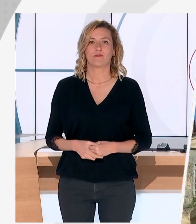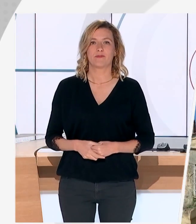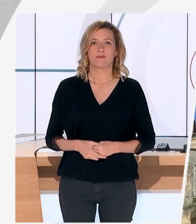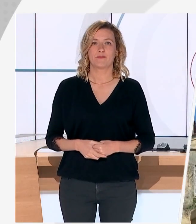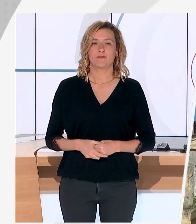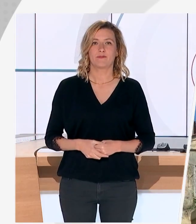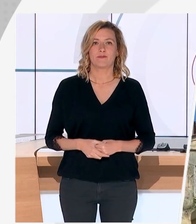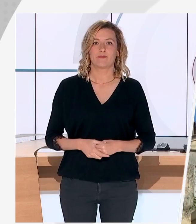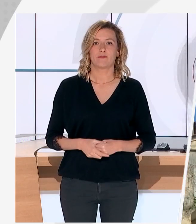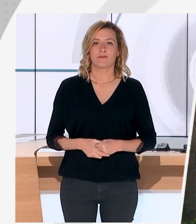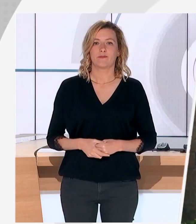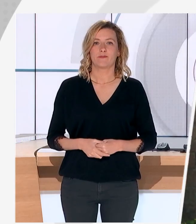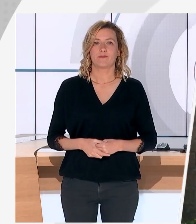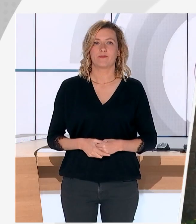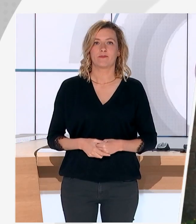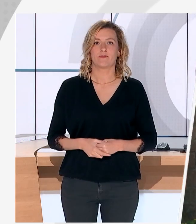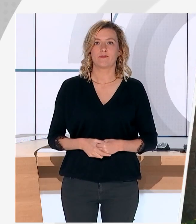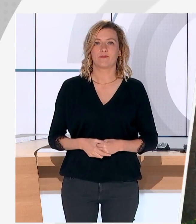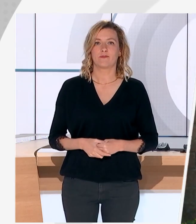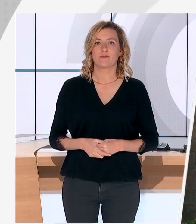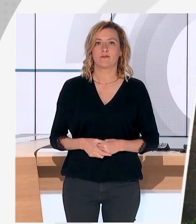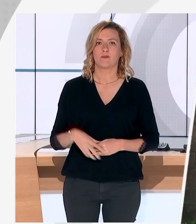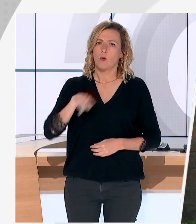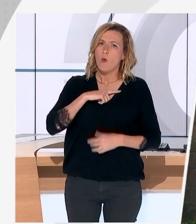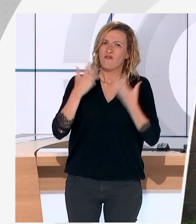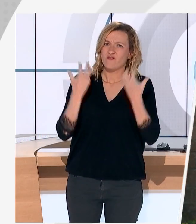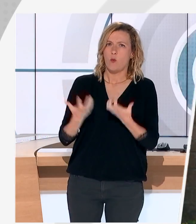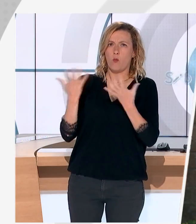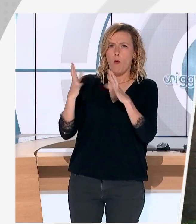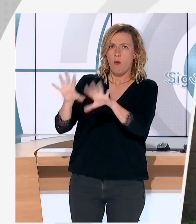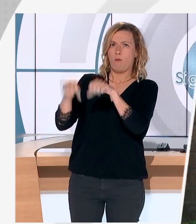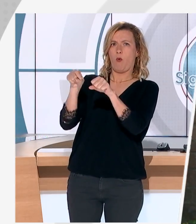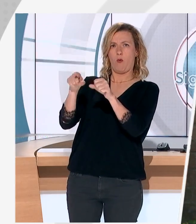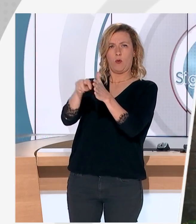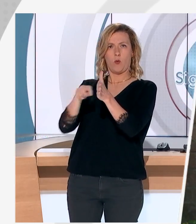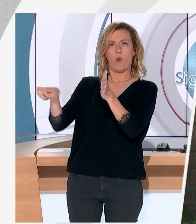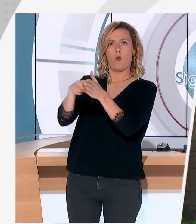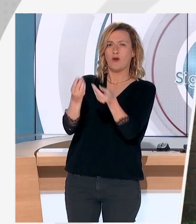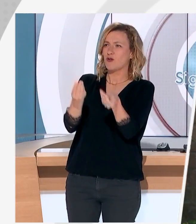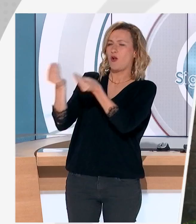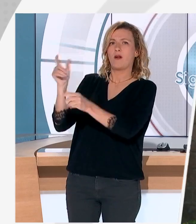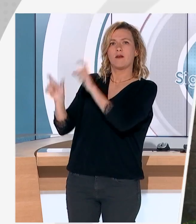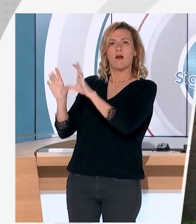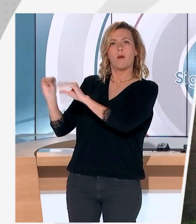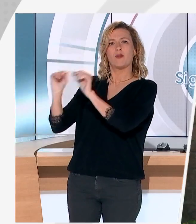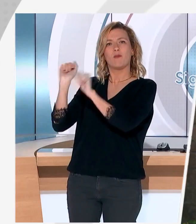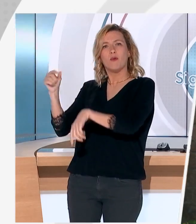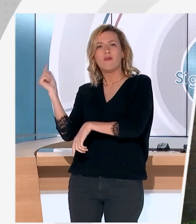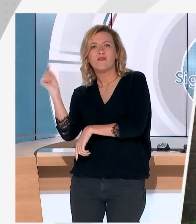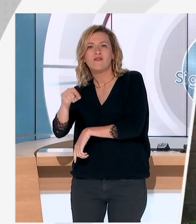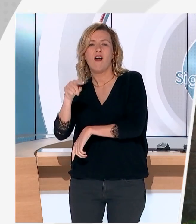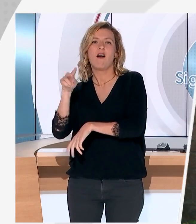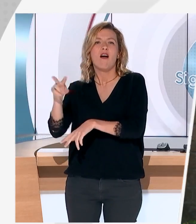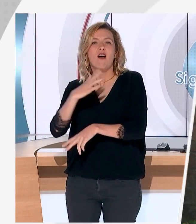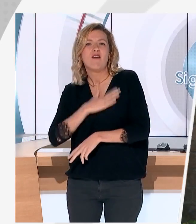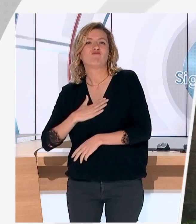de la population. Nous avons souhaité rendre ce cloître, ou en tout cas l'espace du cloître, le rendre aux Saint-Juniaux pour qu'ils